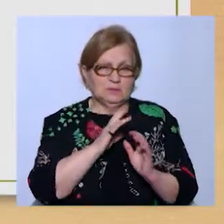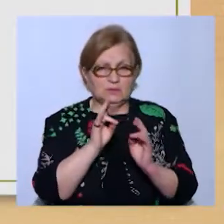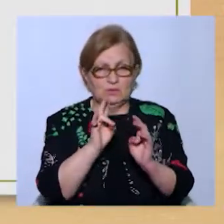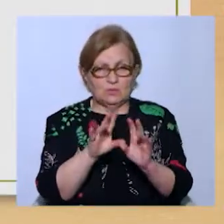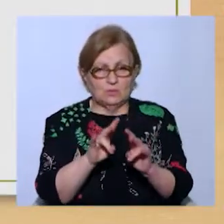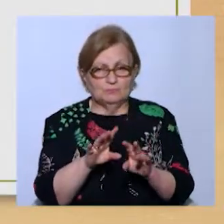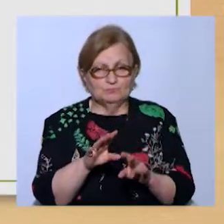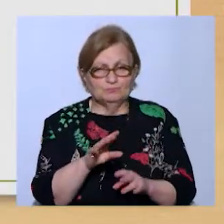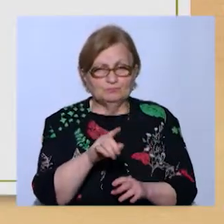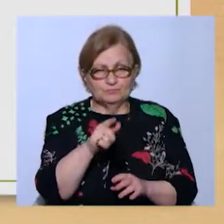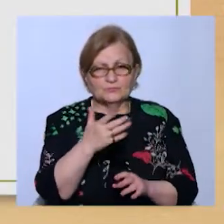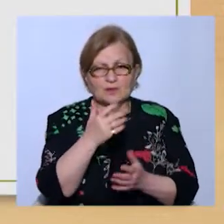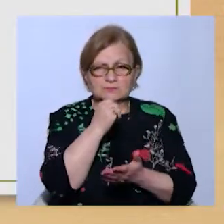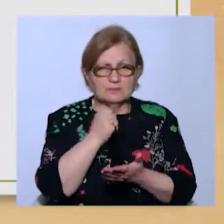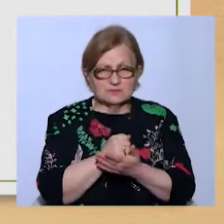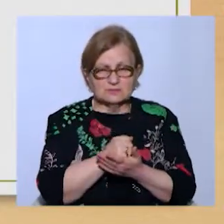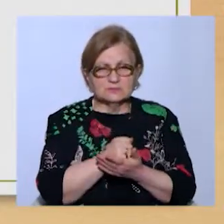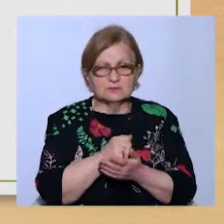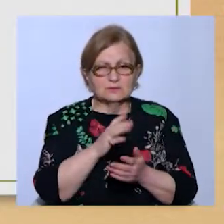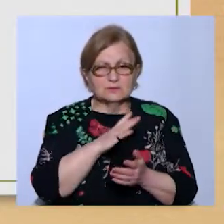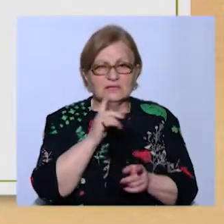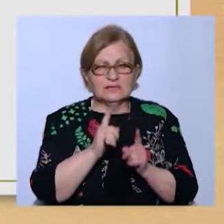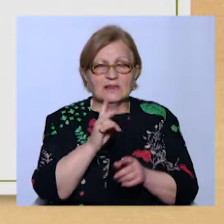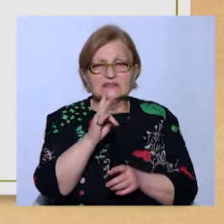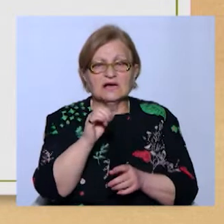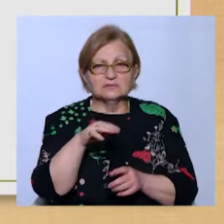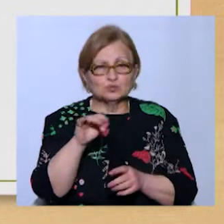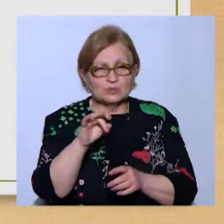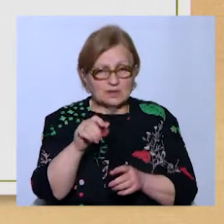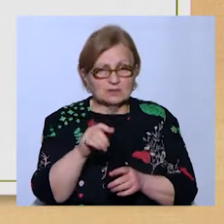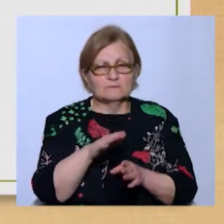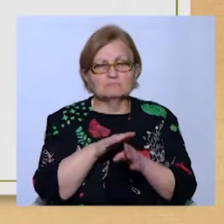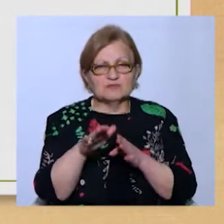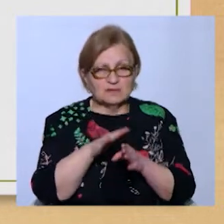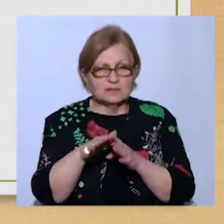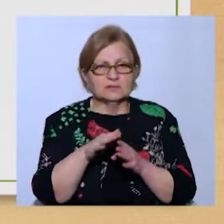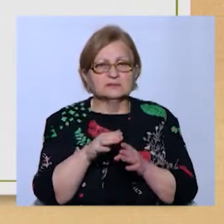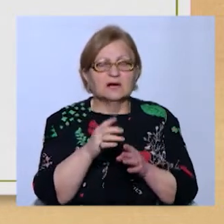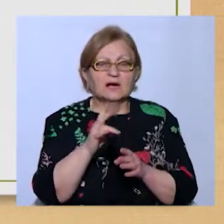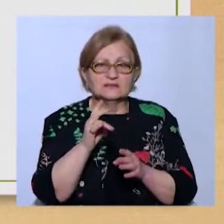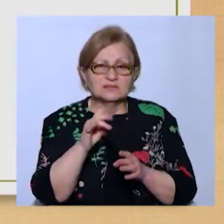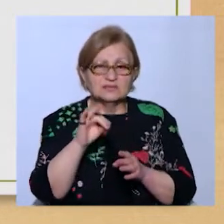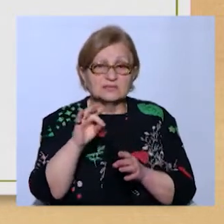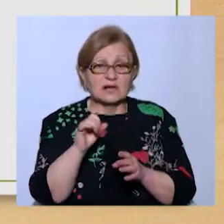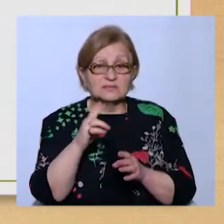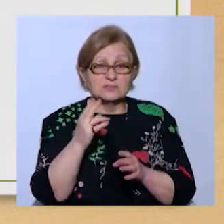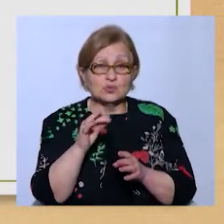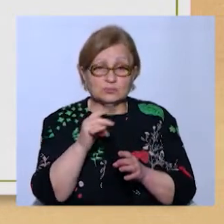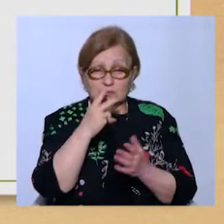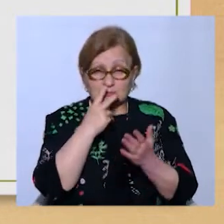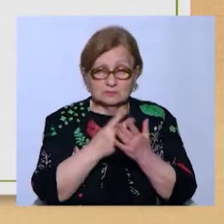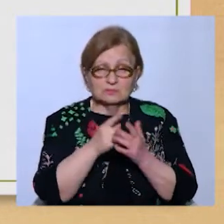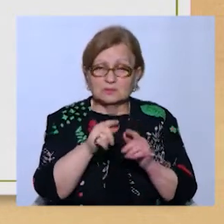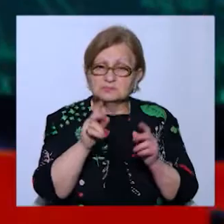ფორმულა დამტკიცებული გაქვთ ნატურალური, მთელი და რაციონალური მაჩვენებლებისთვის, ხოლო ირაციონალური მაჩვენებლებისთვის